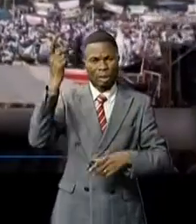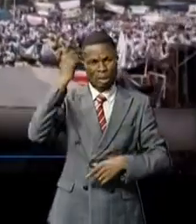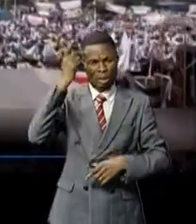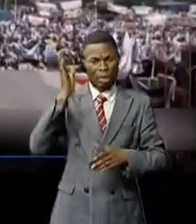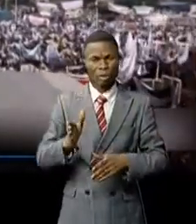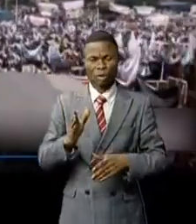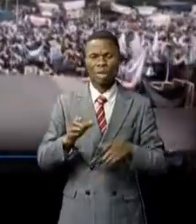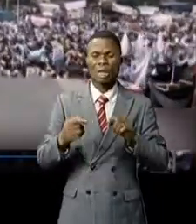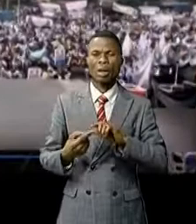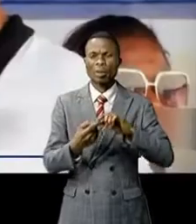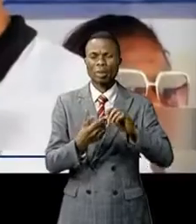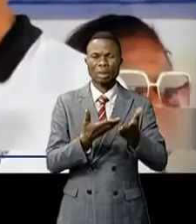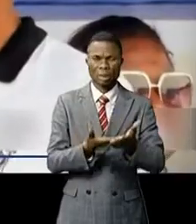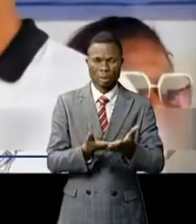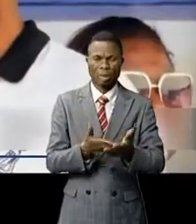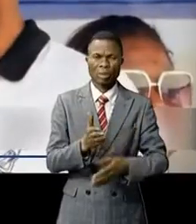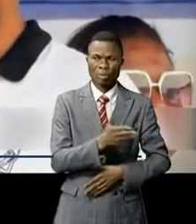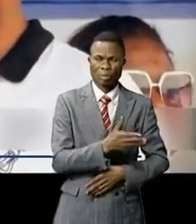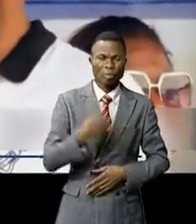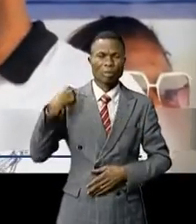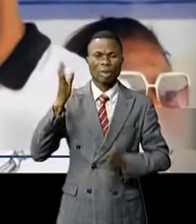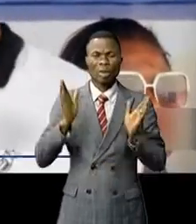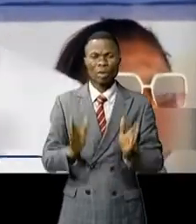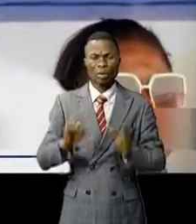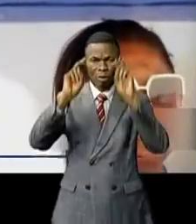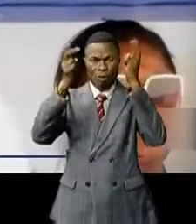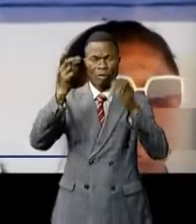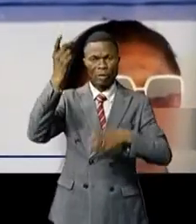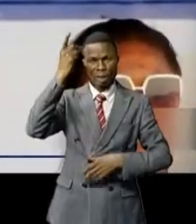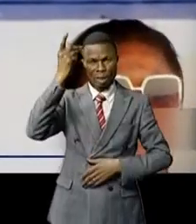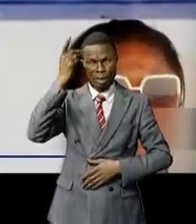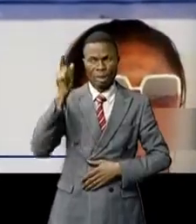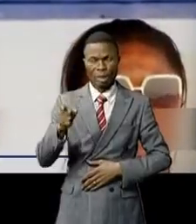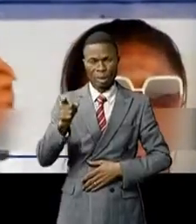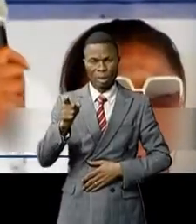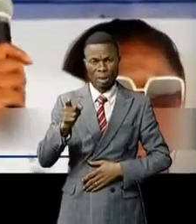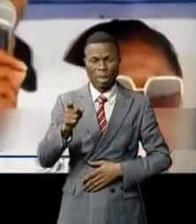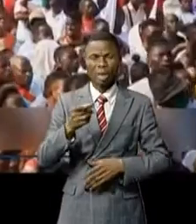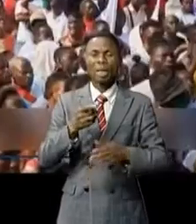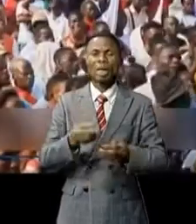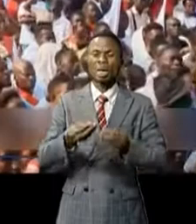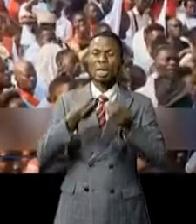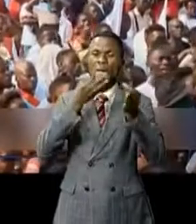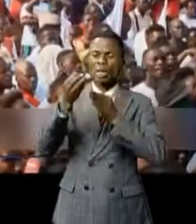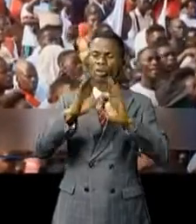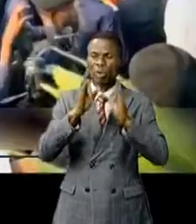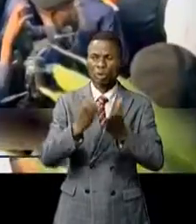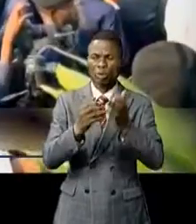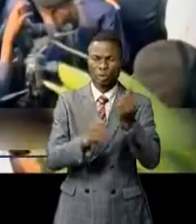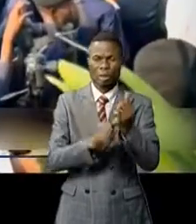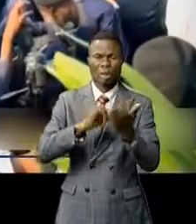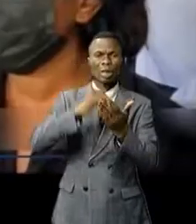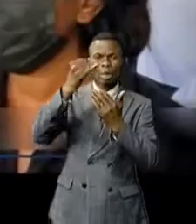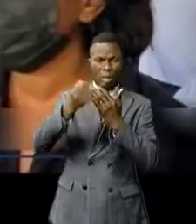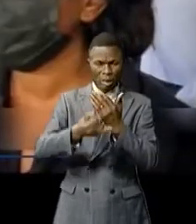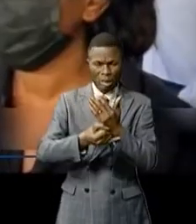les Kinoises et Kinois en particulier. Le gouverneur de la ville-province de Kinshasa a livré à ses administrés quelques projets